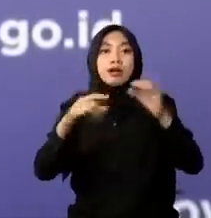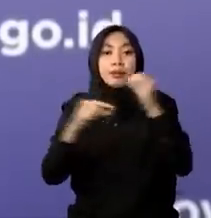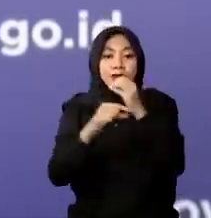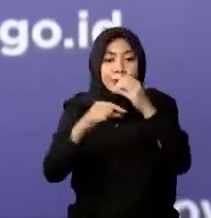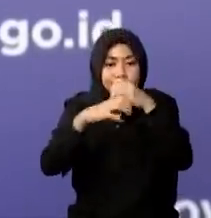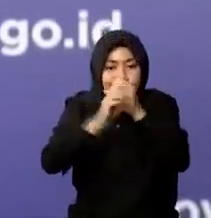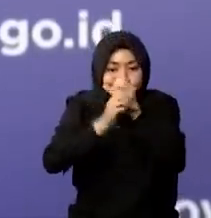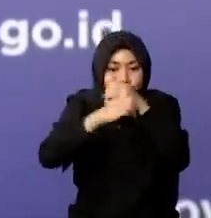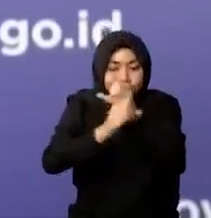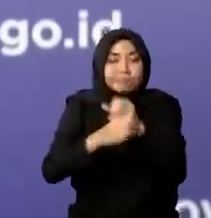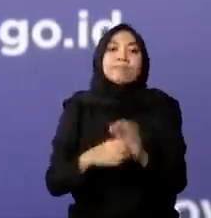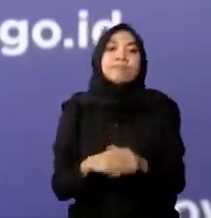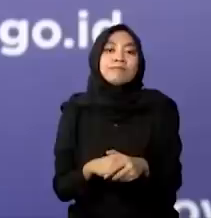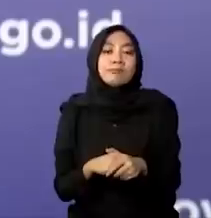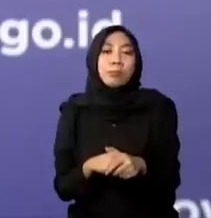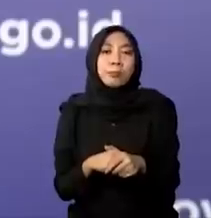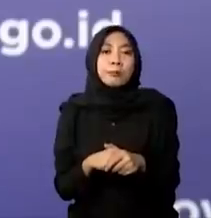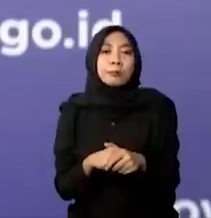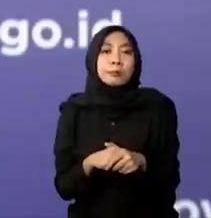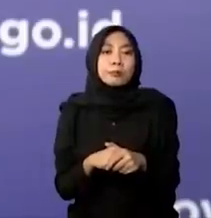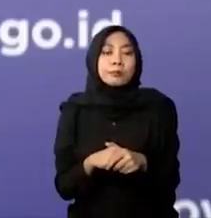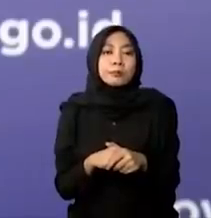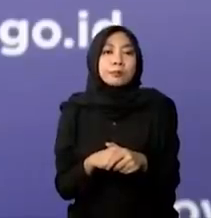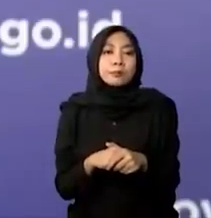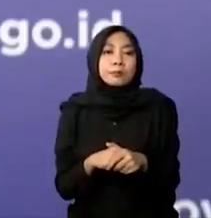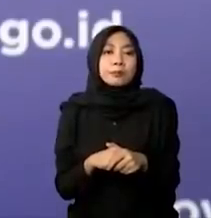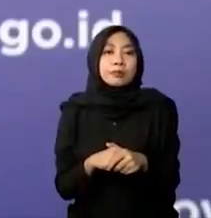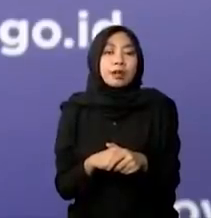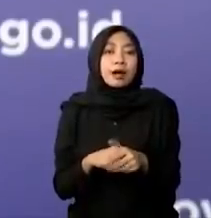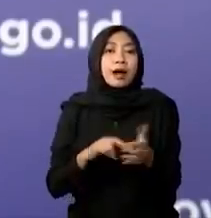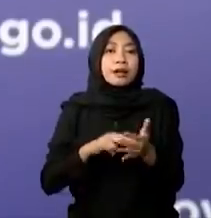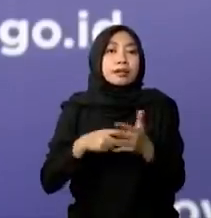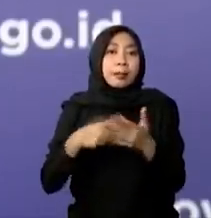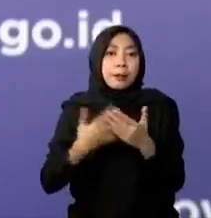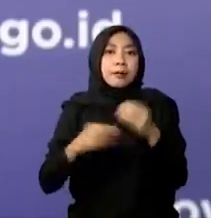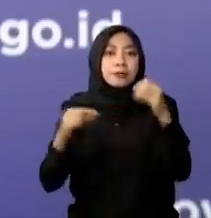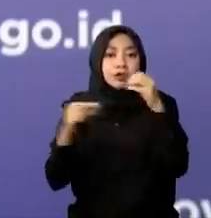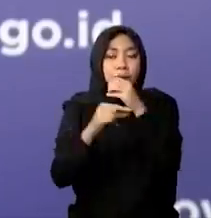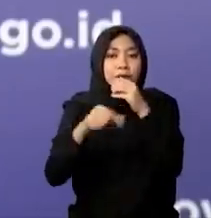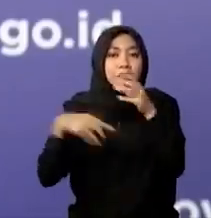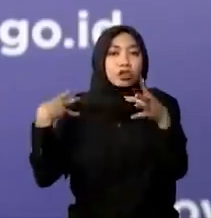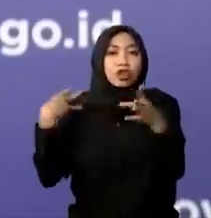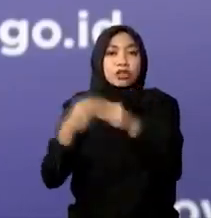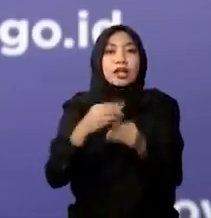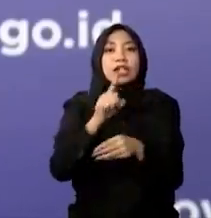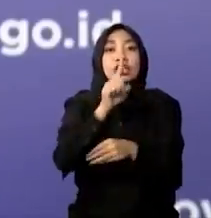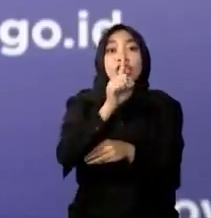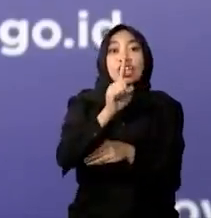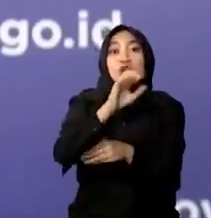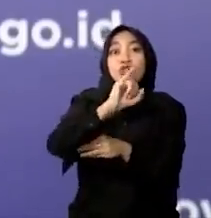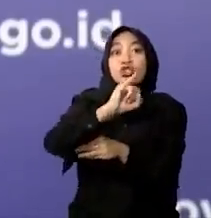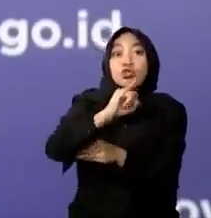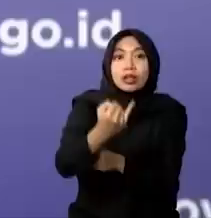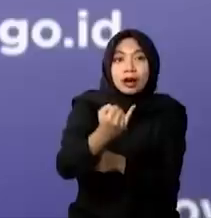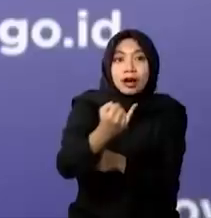sehingga kalau kemudian kita lihat total keseluruhan yang sudah kita periksa spam Spesialnya adalah